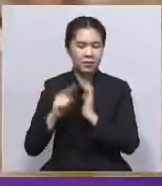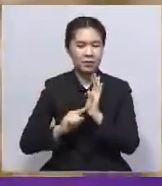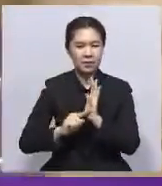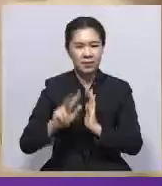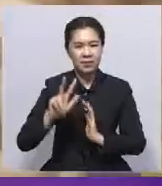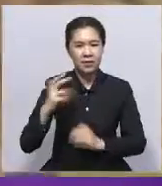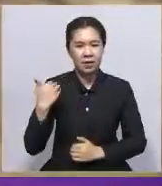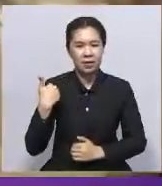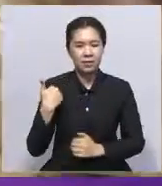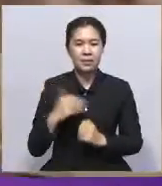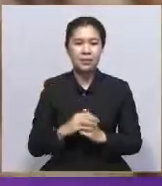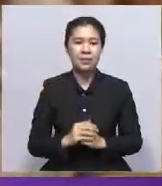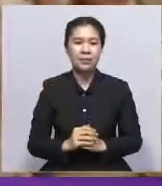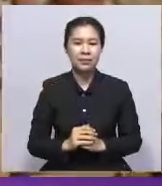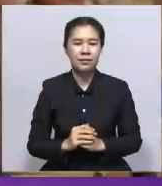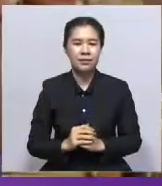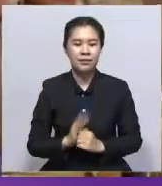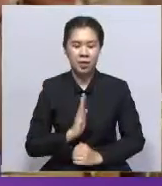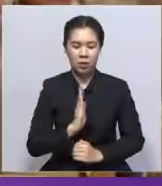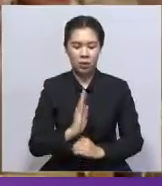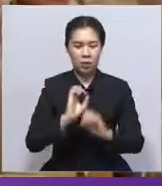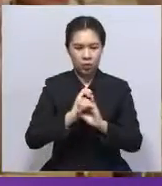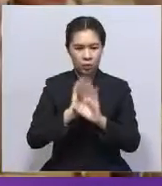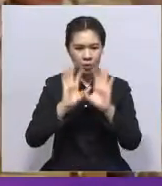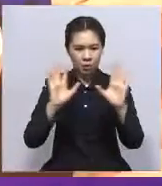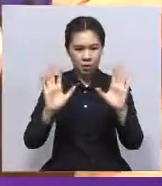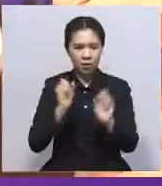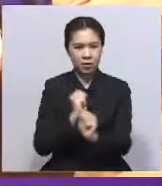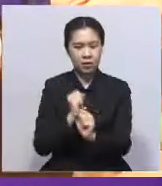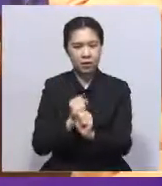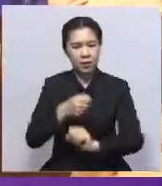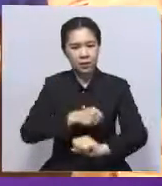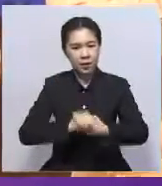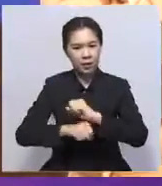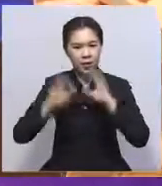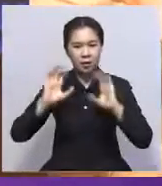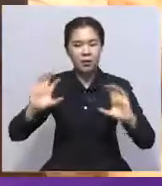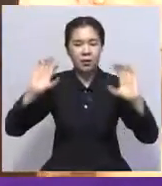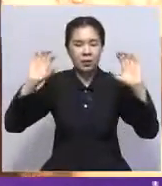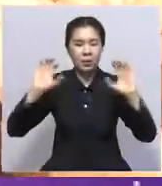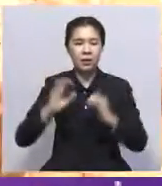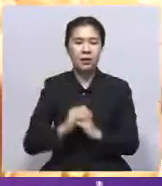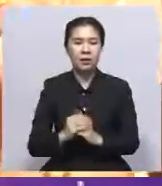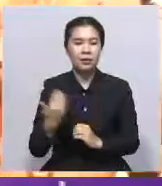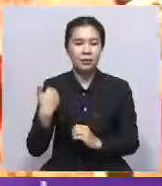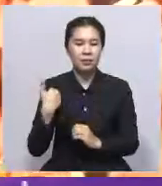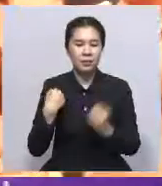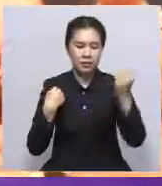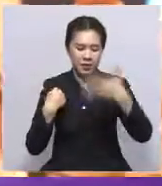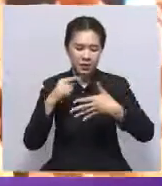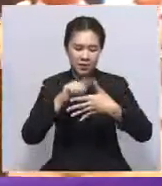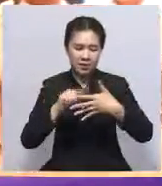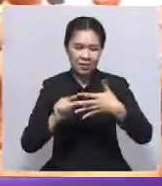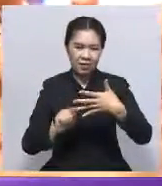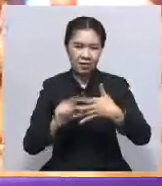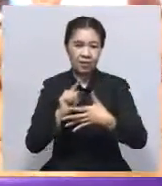3โดยยึดหลักการประเมินคุณธรรมและความโปร่งใสในการดำเนินงานของหน่วยงานภาครัฐภายใต้กรอบการประเมิน5ดัชนี